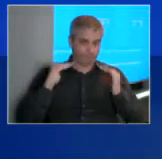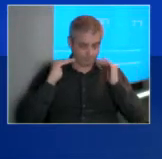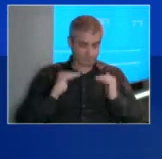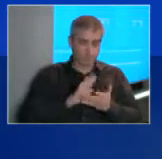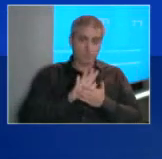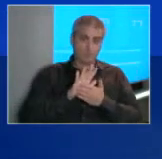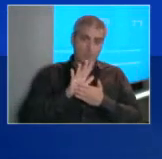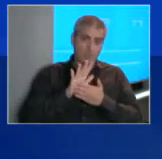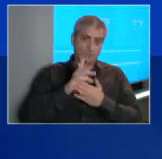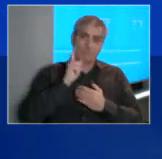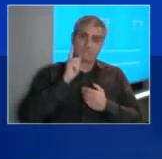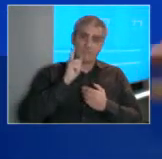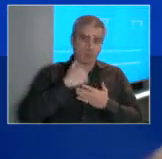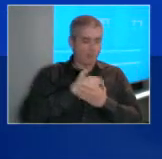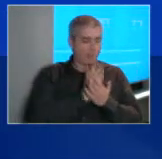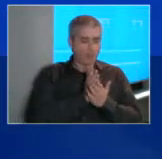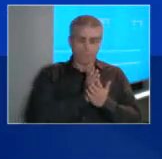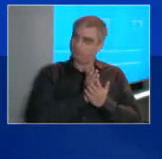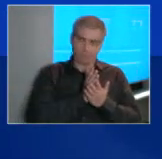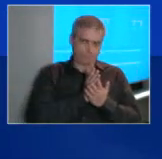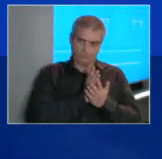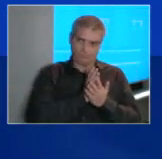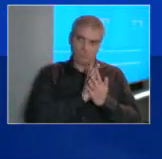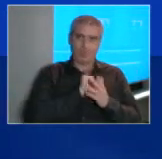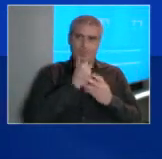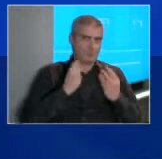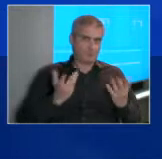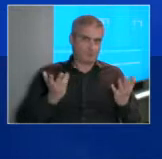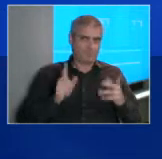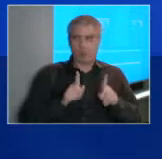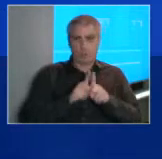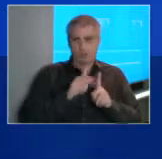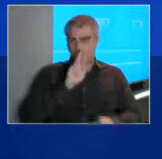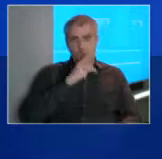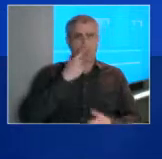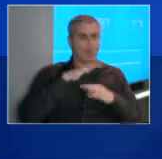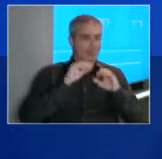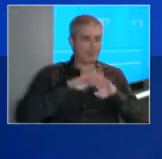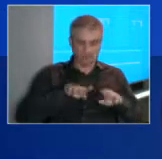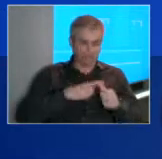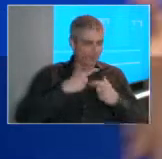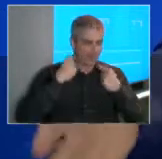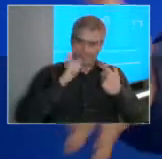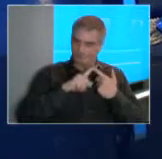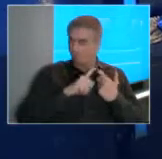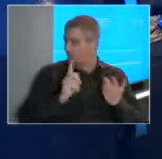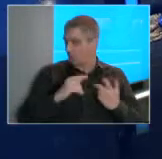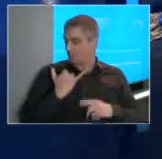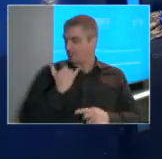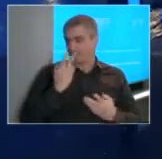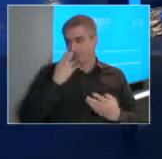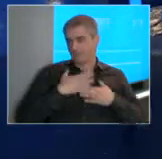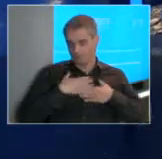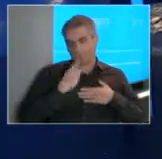ממתן את ההוצאות, אבל החלוקה של ההוצאות היא לא בהכרח אידיאלית. היא לא, כמו שרואי אמר, היא לא על תשתיות, היא לא על חינוך. היא אף פעם לא אידיאלית